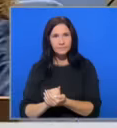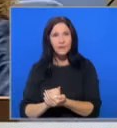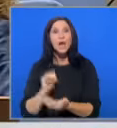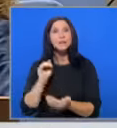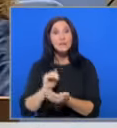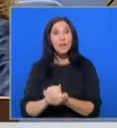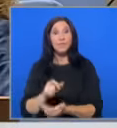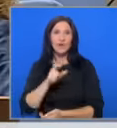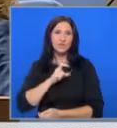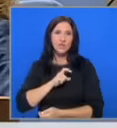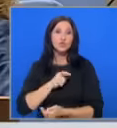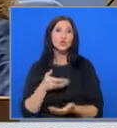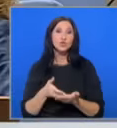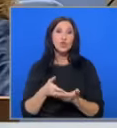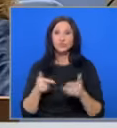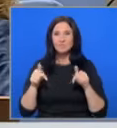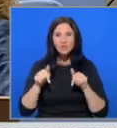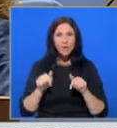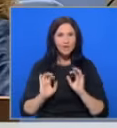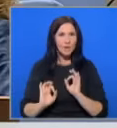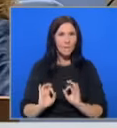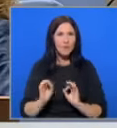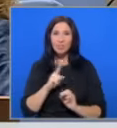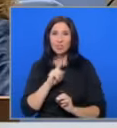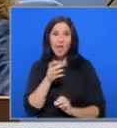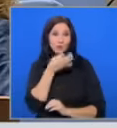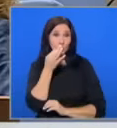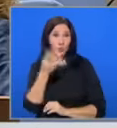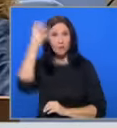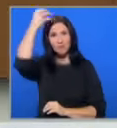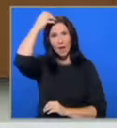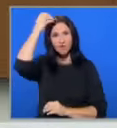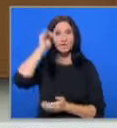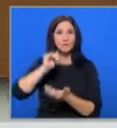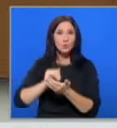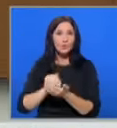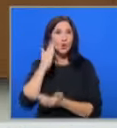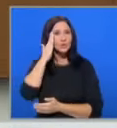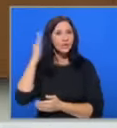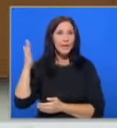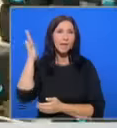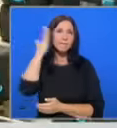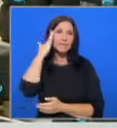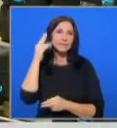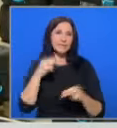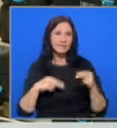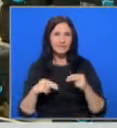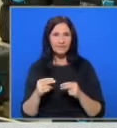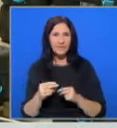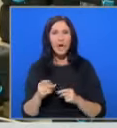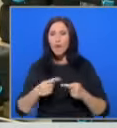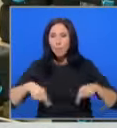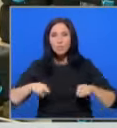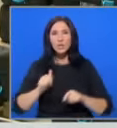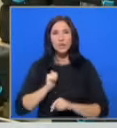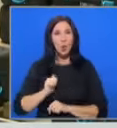Склада е частен, тъй като към настоящия момент не е осигурен държавен склад от страна на Министерския съвет.